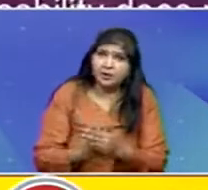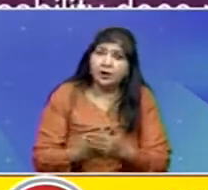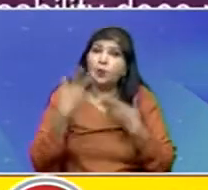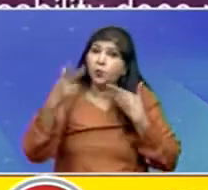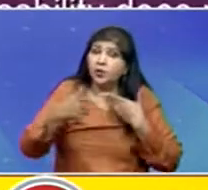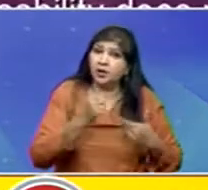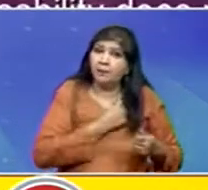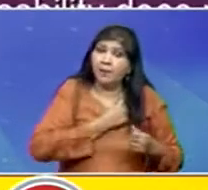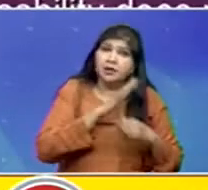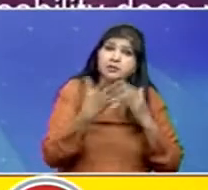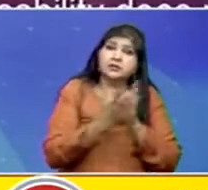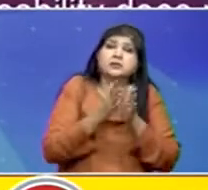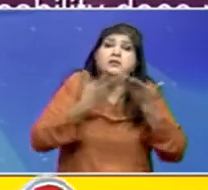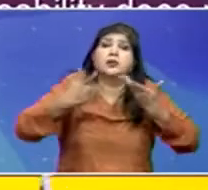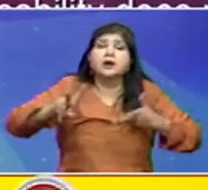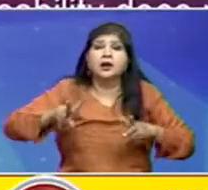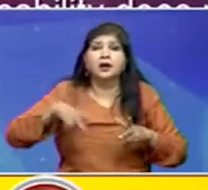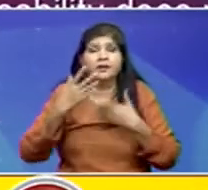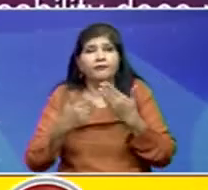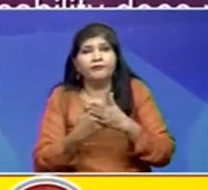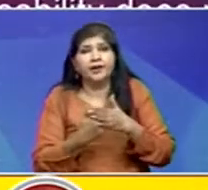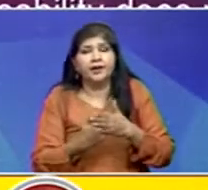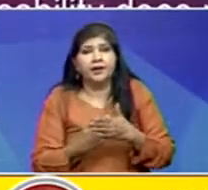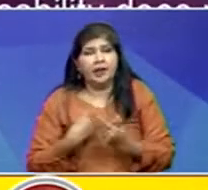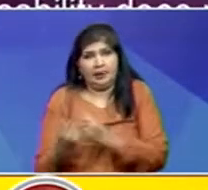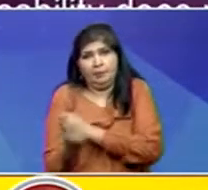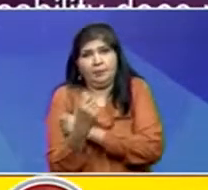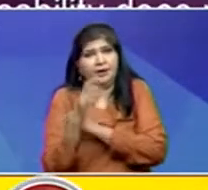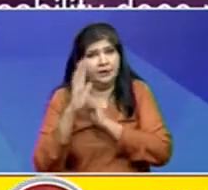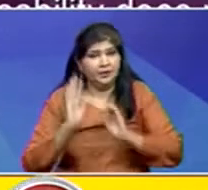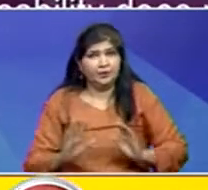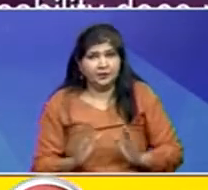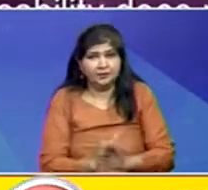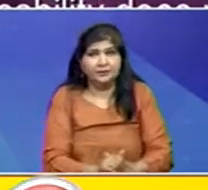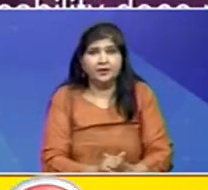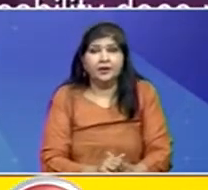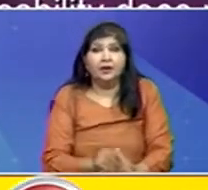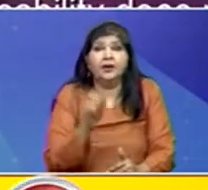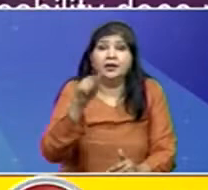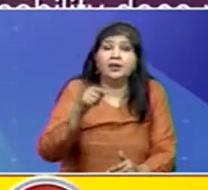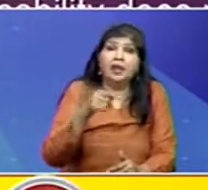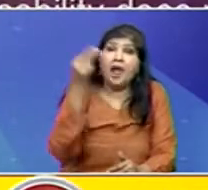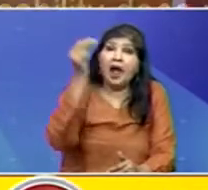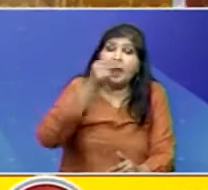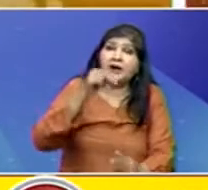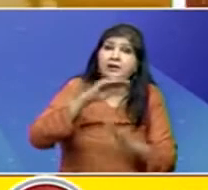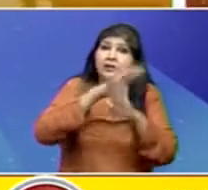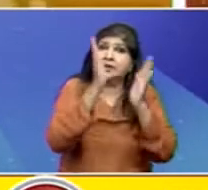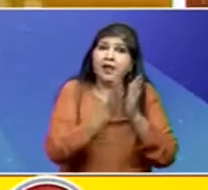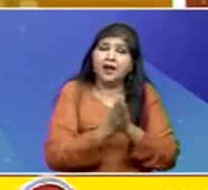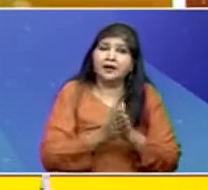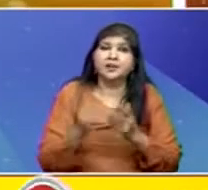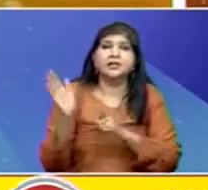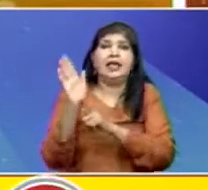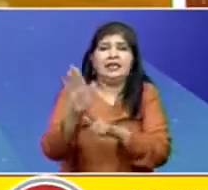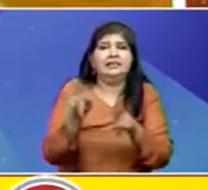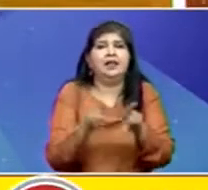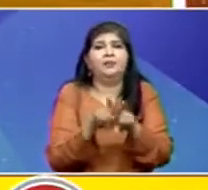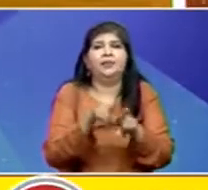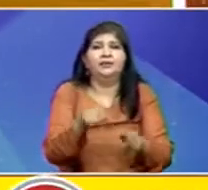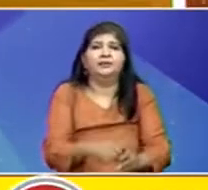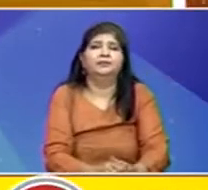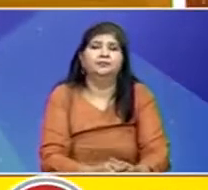उनके पास कितनी असाधारन शमताय होती हैं ये आर्ट गैलेरी इसका एक उधारण है